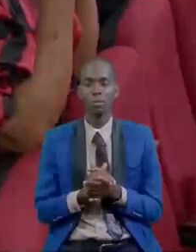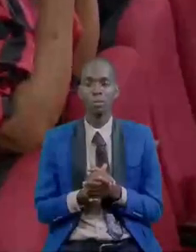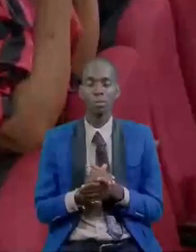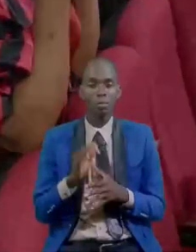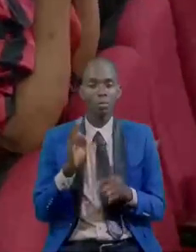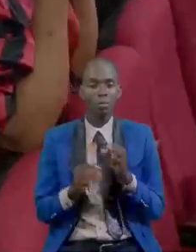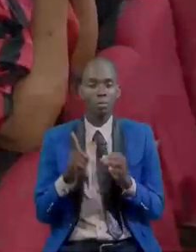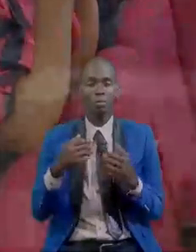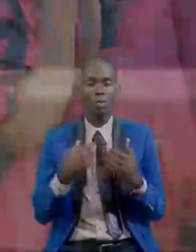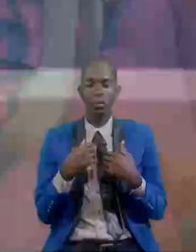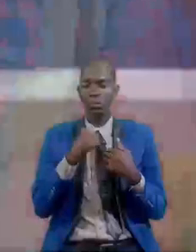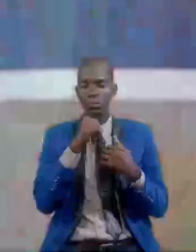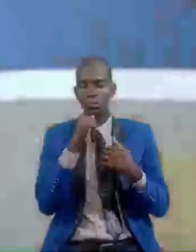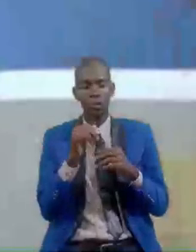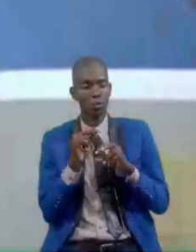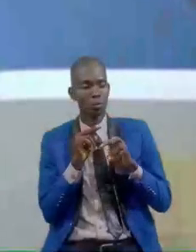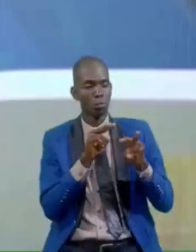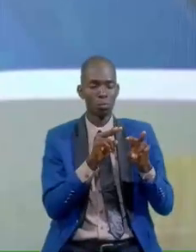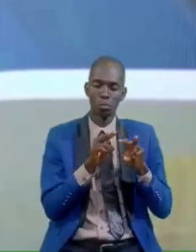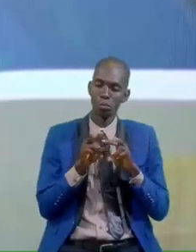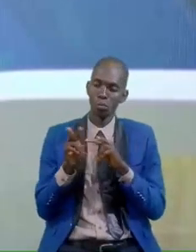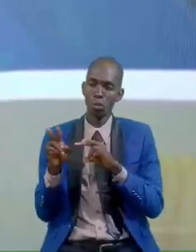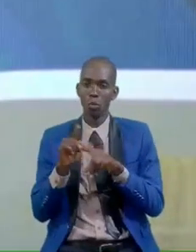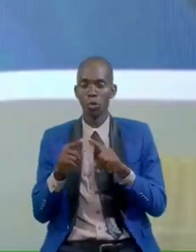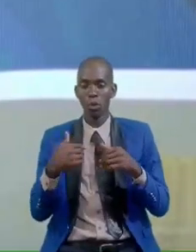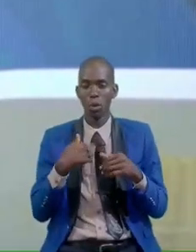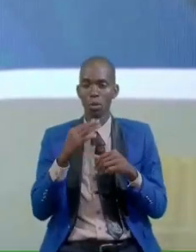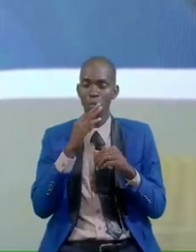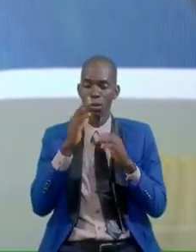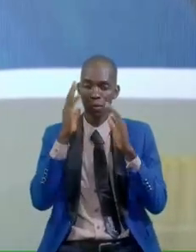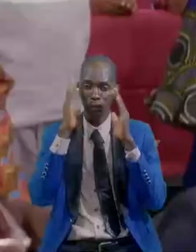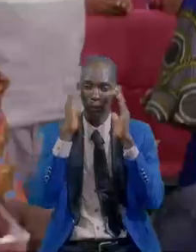S'il ne faut pas regarder à gauche ni à droite, mais que tu seras concentré,